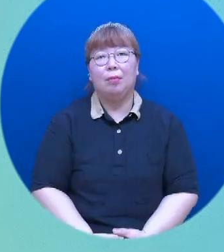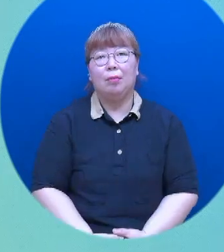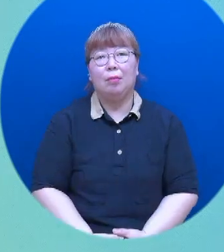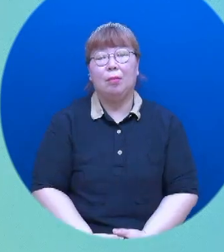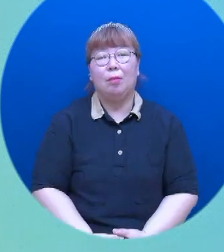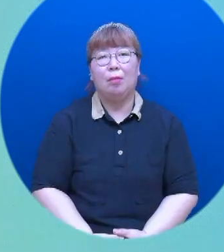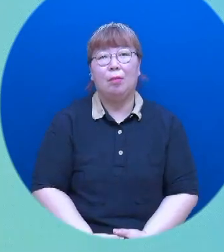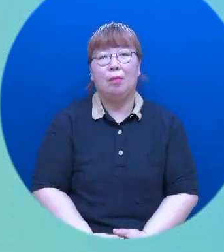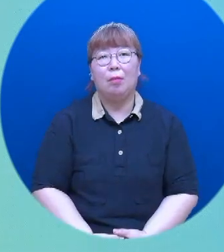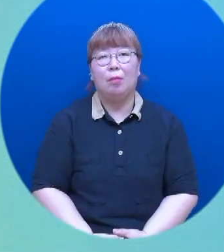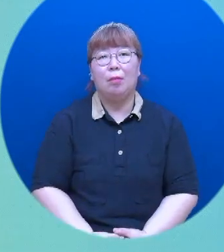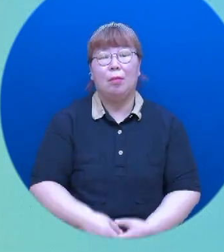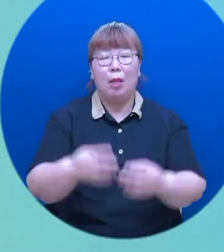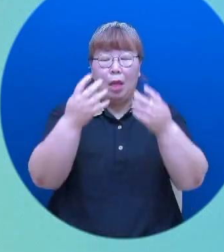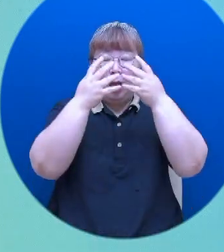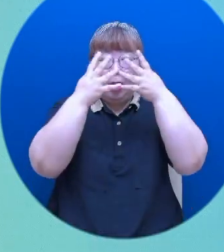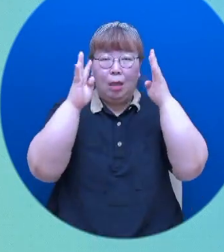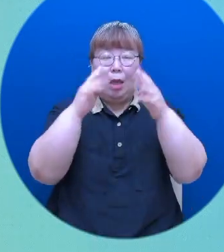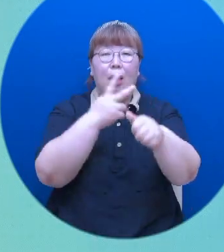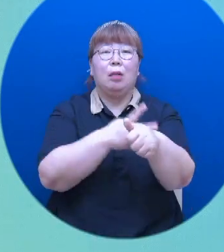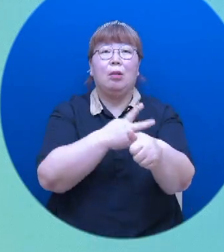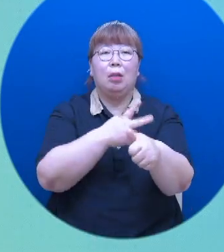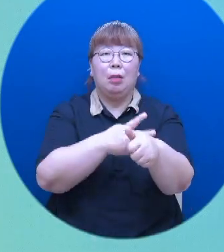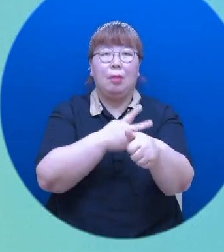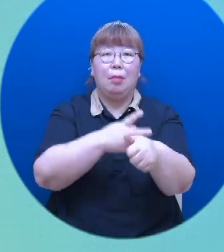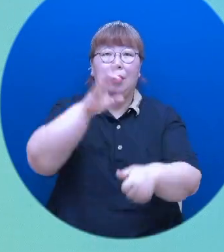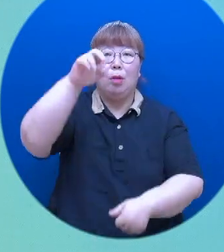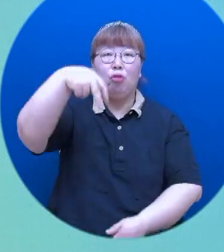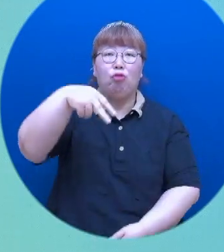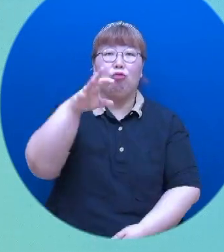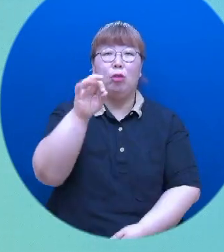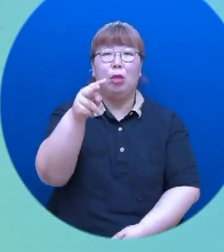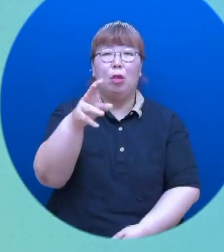한양대학의 유영만 교수님이 썼어요.